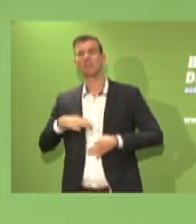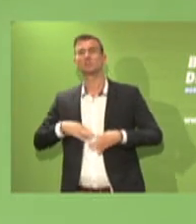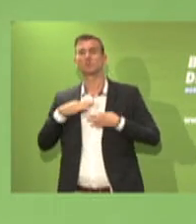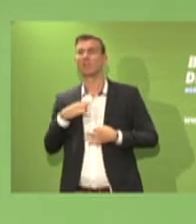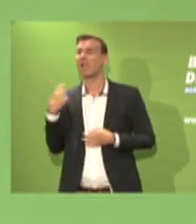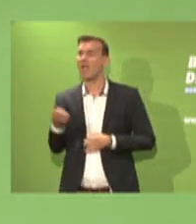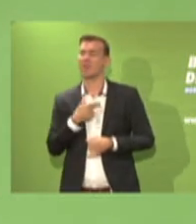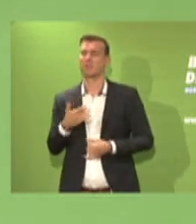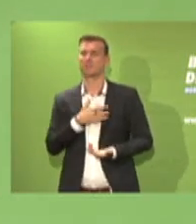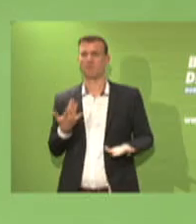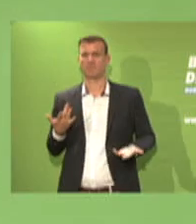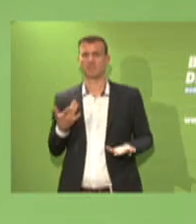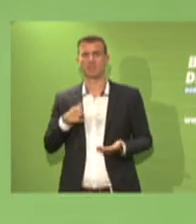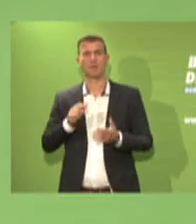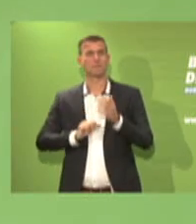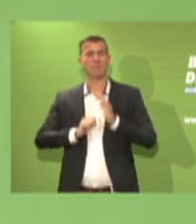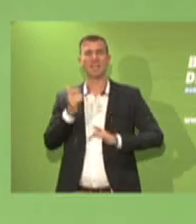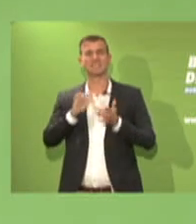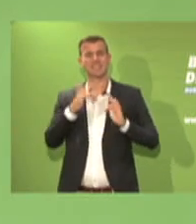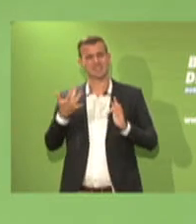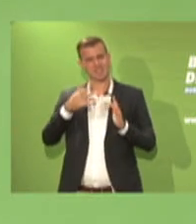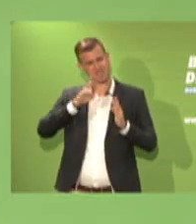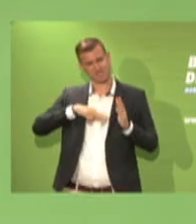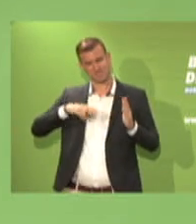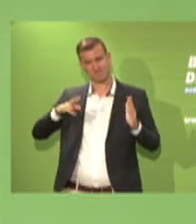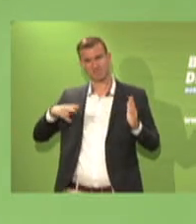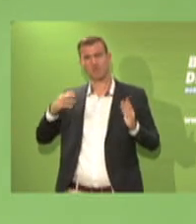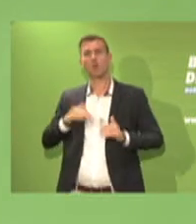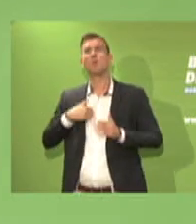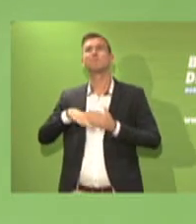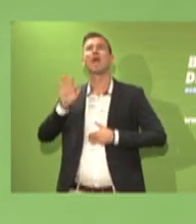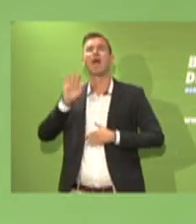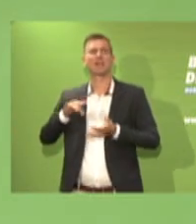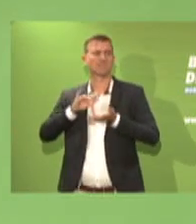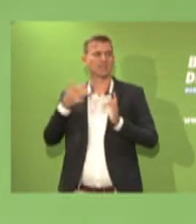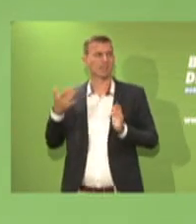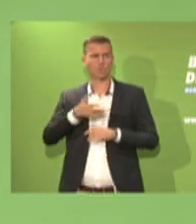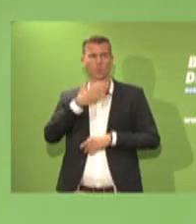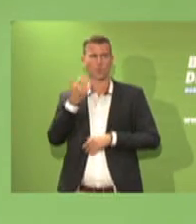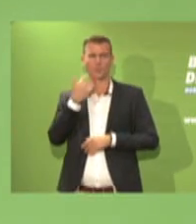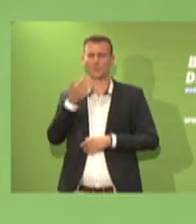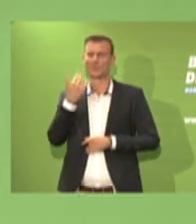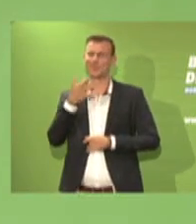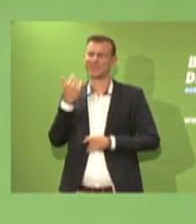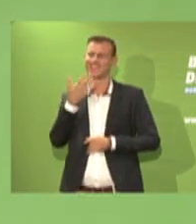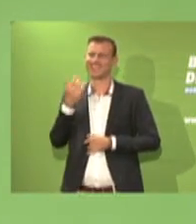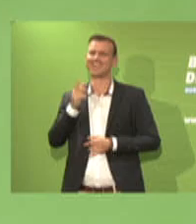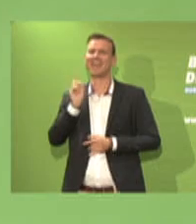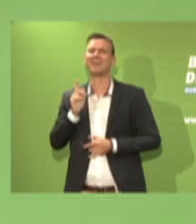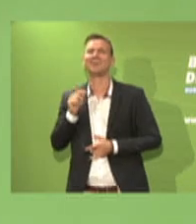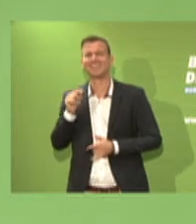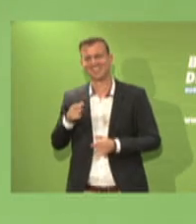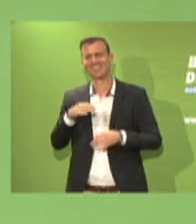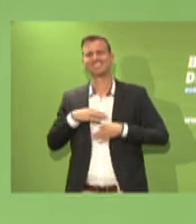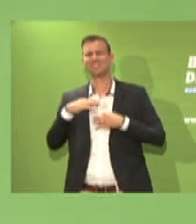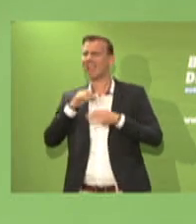alle. Das sind mittlerweile die meistbesuchtesten Internetseiten. Da gibt es nichts mehr, was oben drüber ist. Und Gesundheit ist das, wo Menschen auch mittlerweile